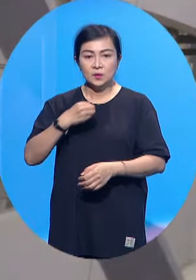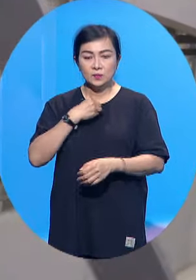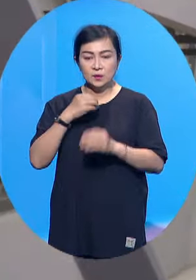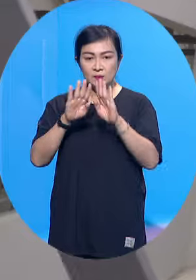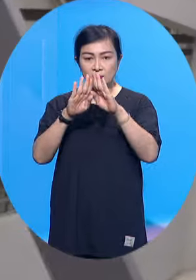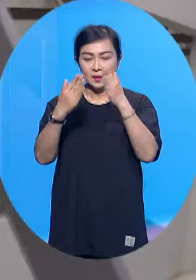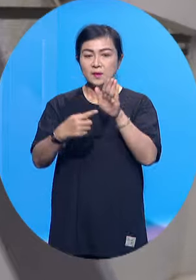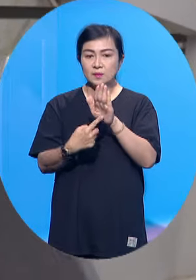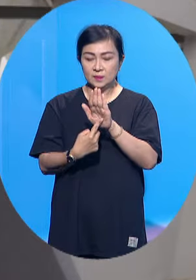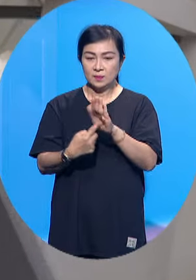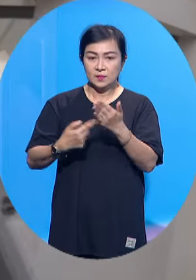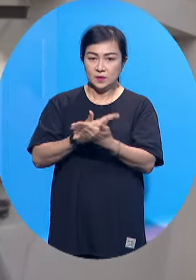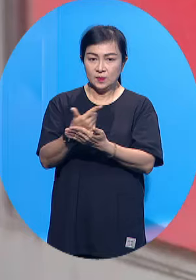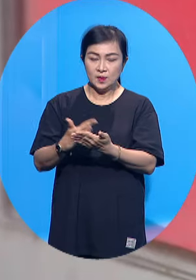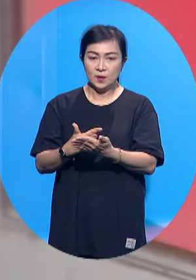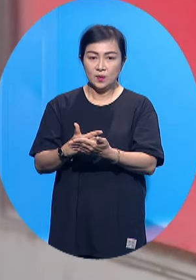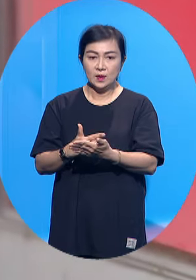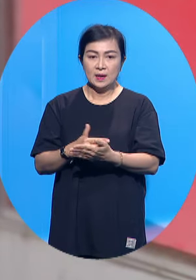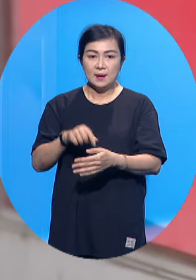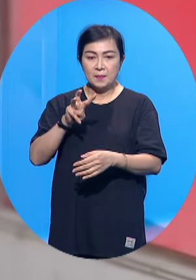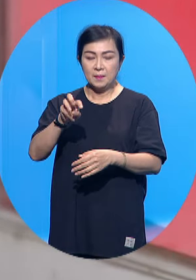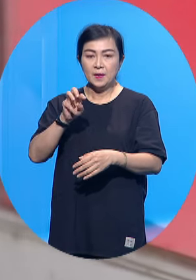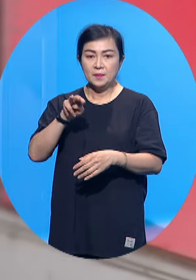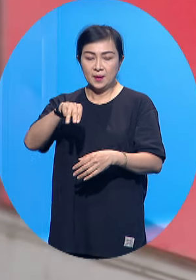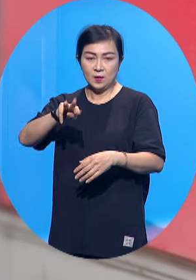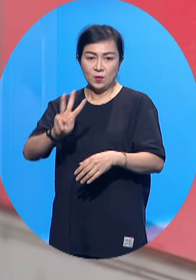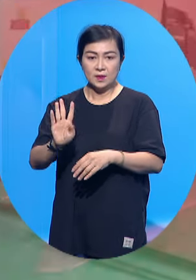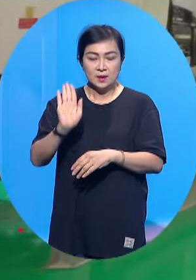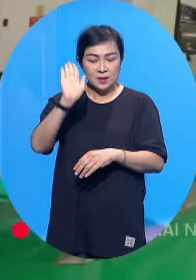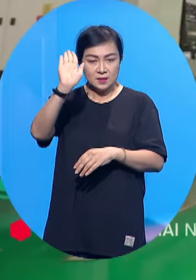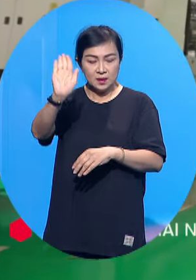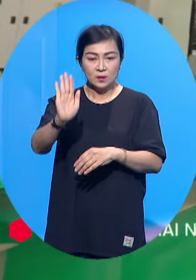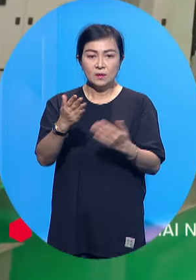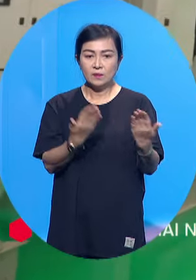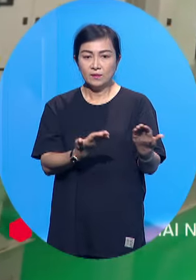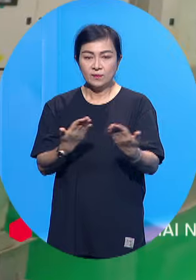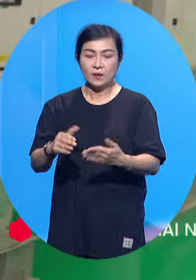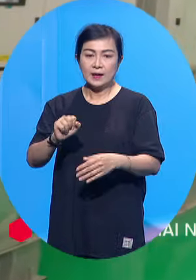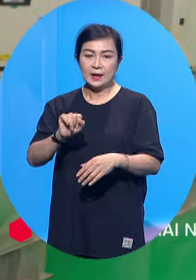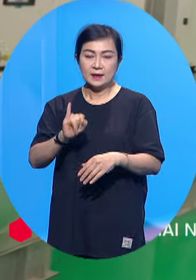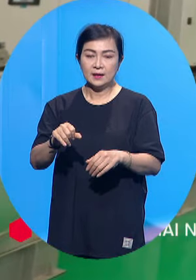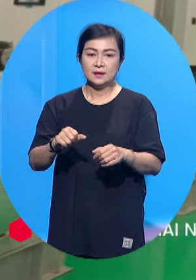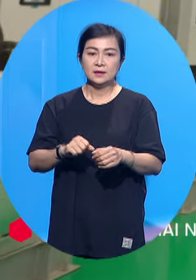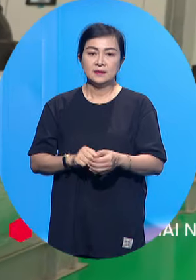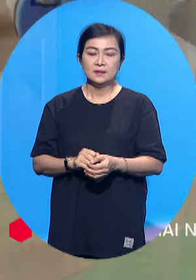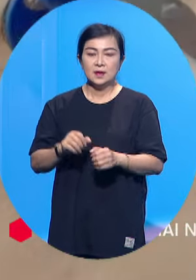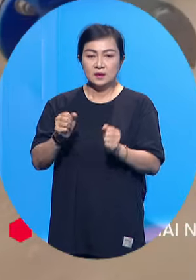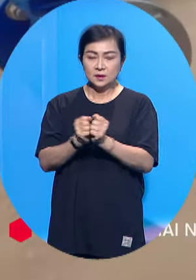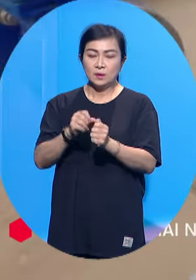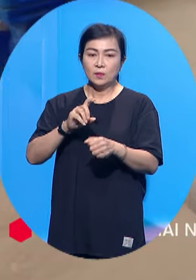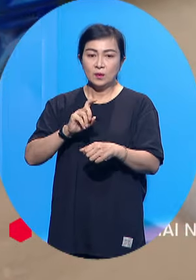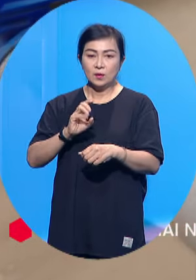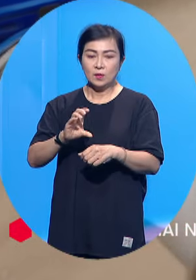khai trương một cái trung tâm dữ liệu 30 MW. Đây chính là cái đón đầu xu hướng để phục vụ cho hạ tầng AI tại Hòa Lạc. Tổng công suất dự